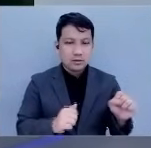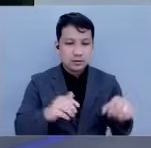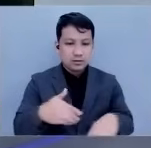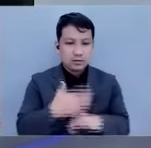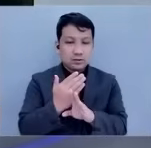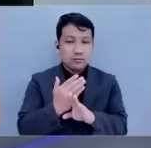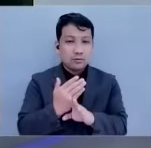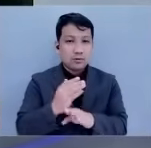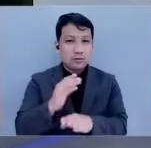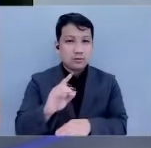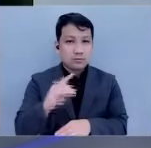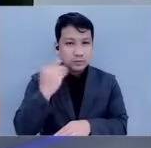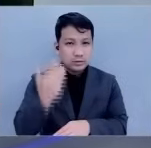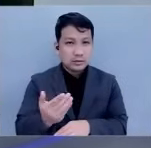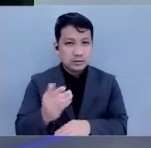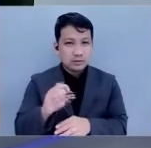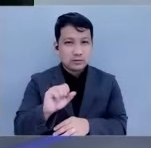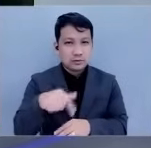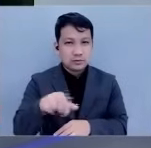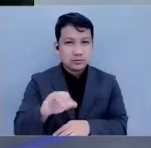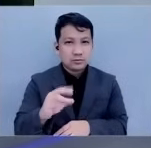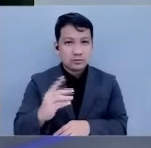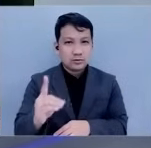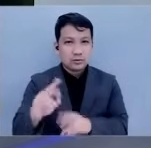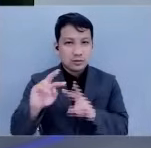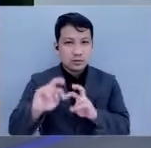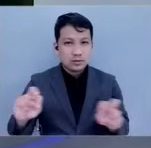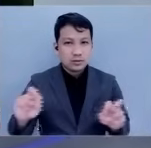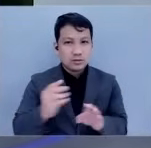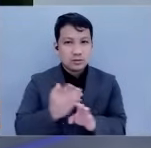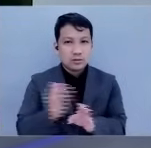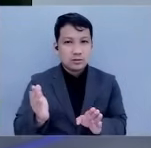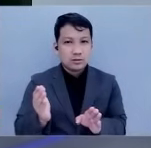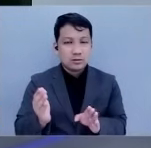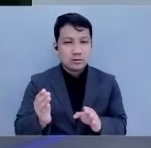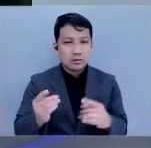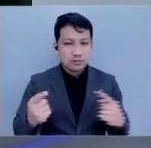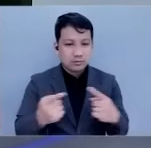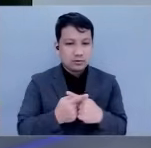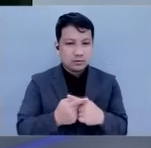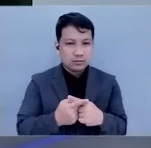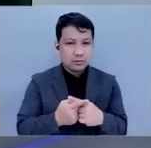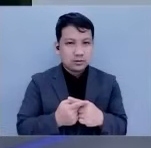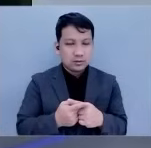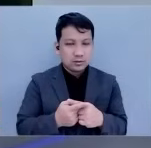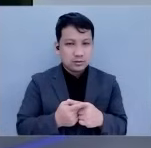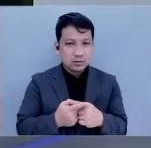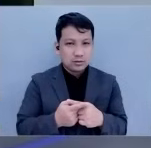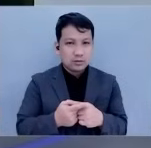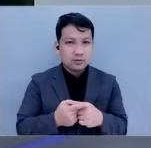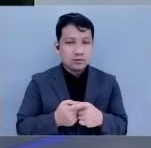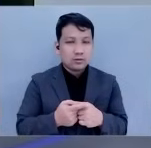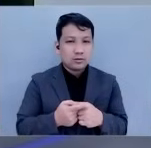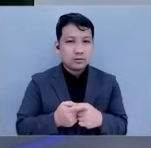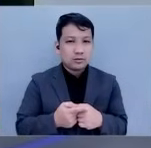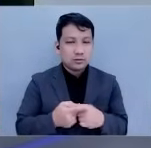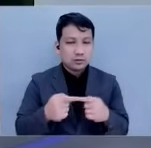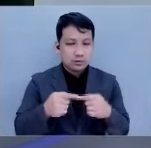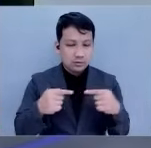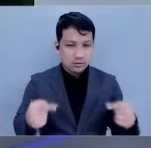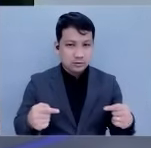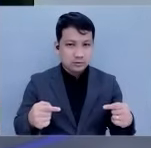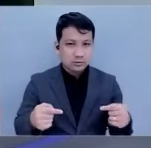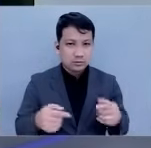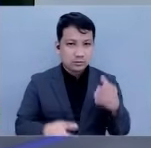Squad. Walang pinatunguhan ang imbestigasyon na ito pero nagkalamat na ang relasyon ng dalawa. Katunayan, inungkat ulit ito